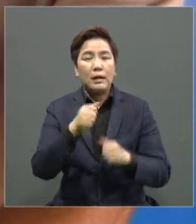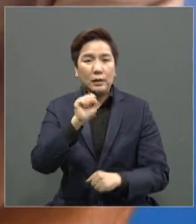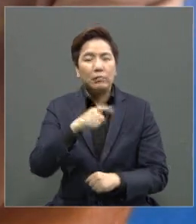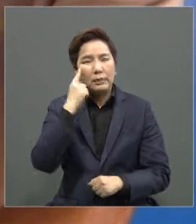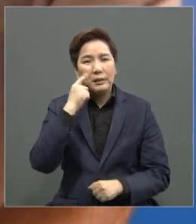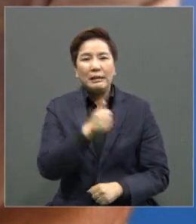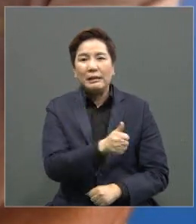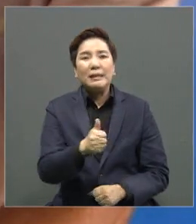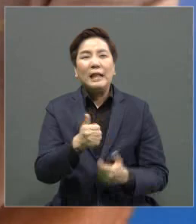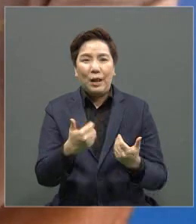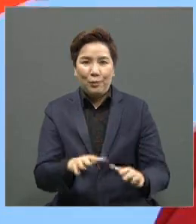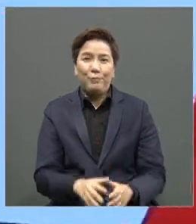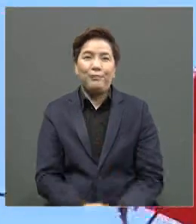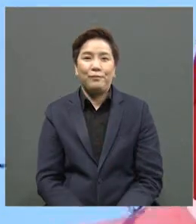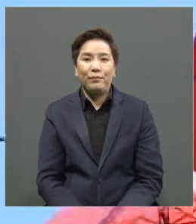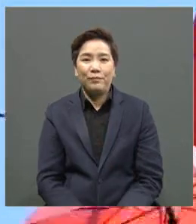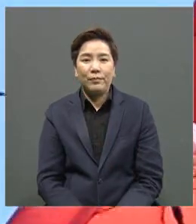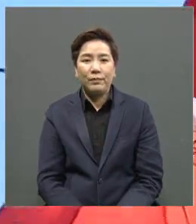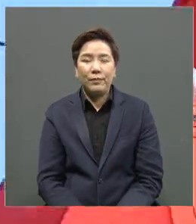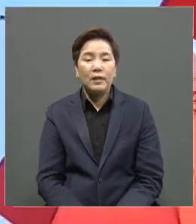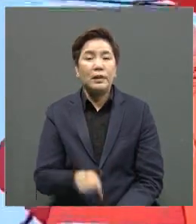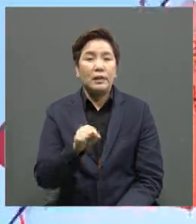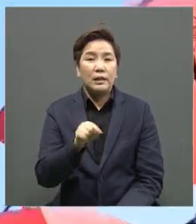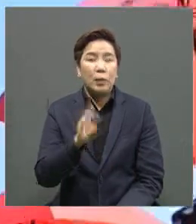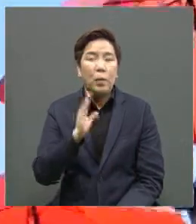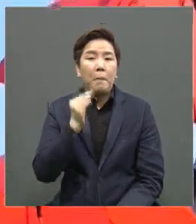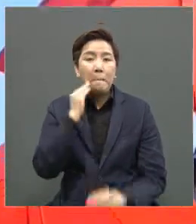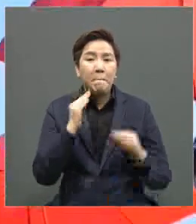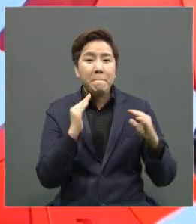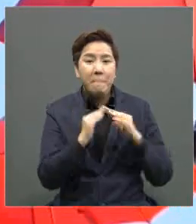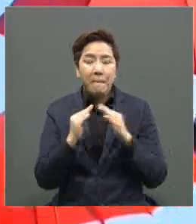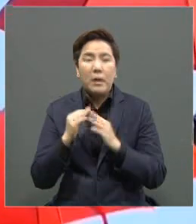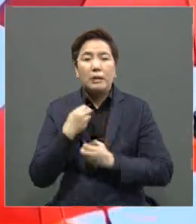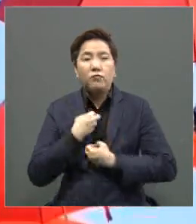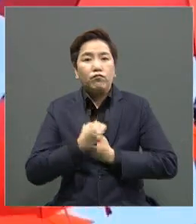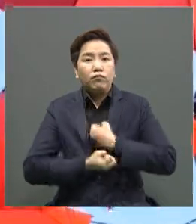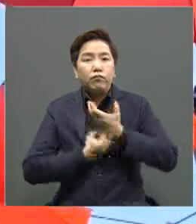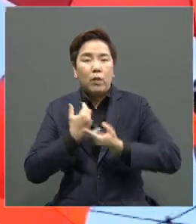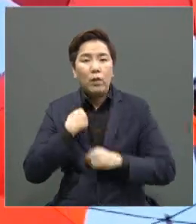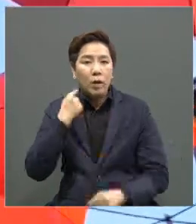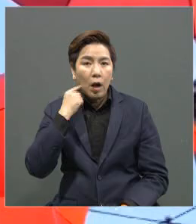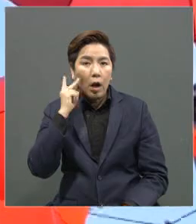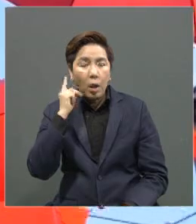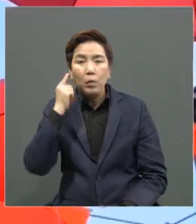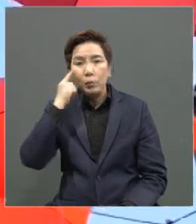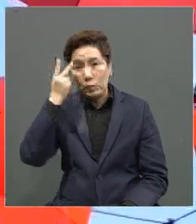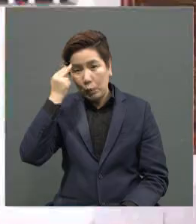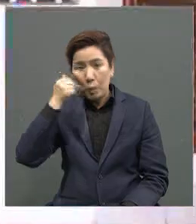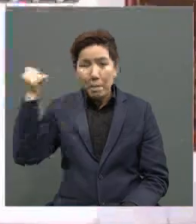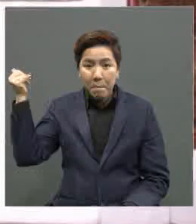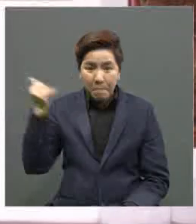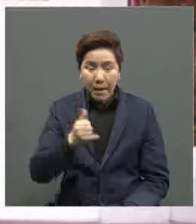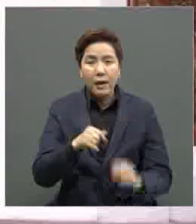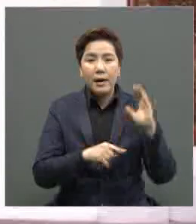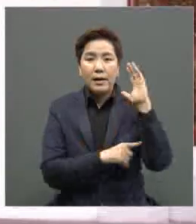อยู่แล้ว และนี่ก็คือเสียงของชาวบ้านนะคะที่สะท้อนความรู้สึกเมื่อทราบว่านายกรัฐมนตรีจะลงมาที่จัง